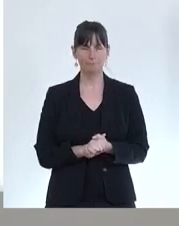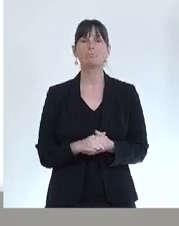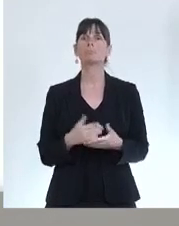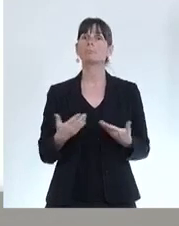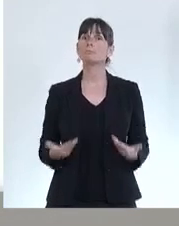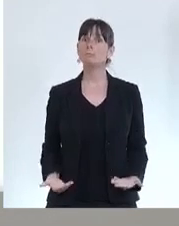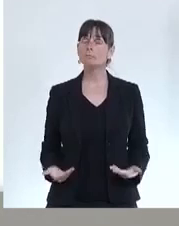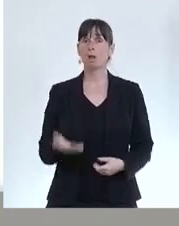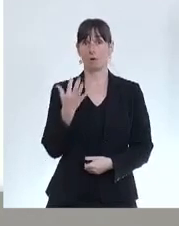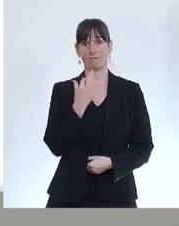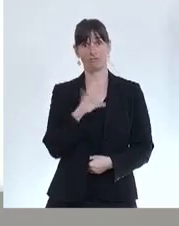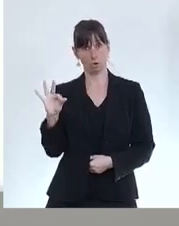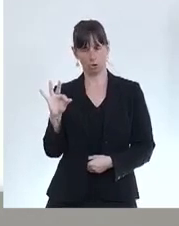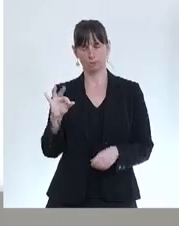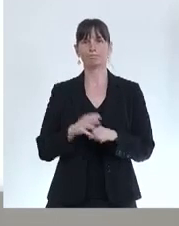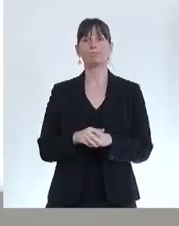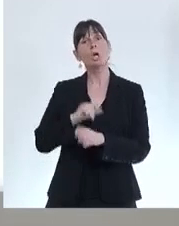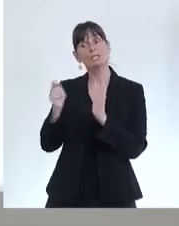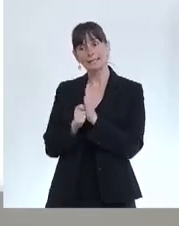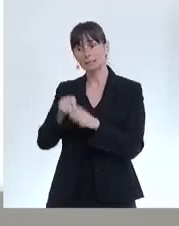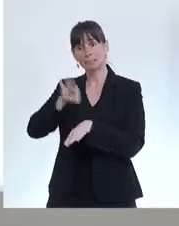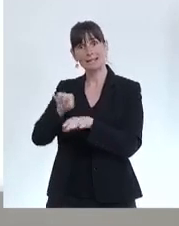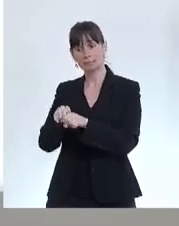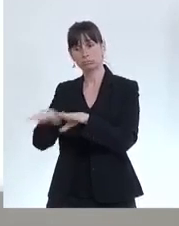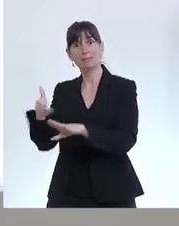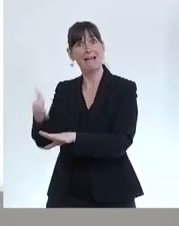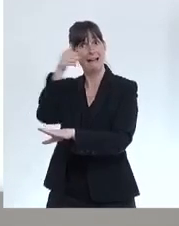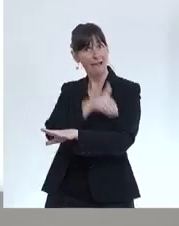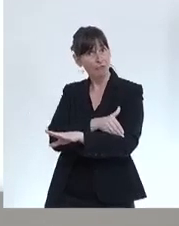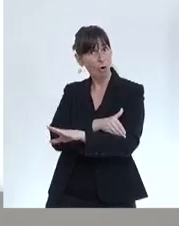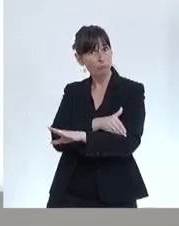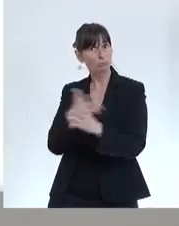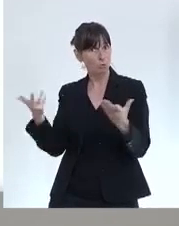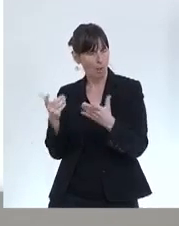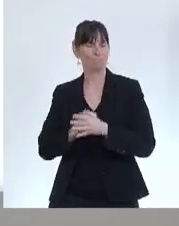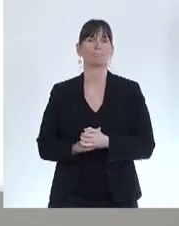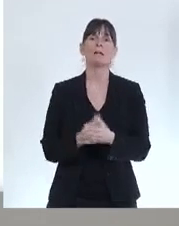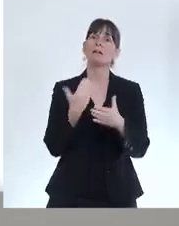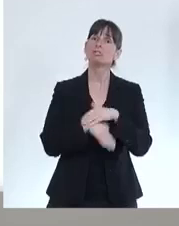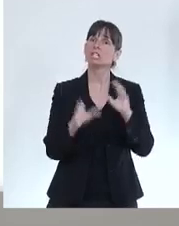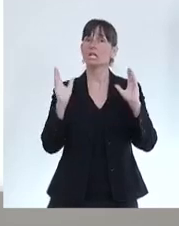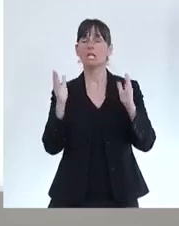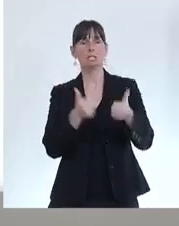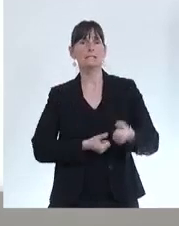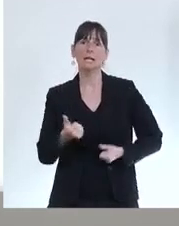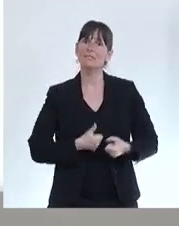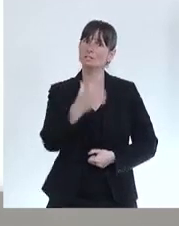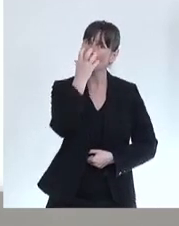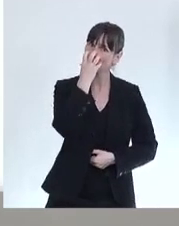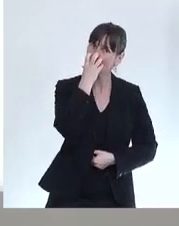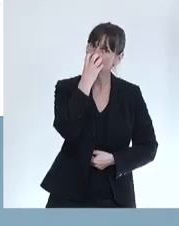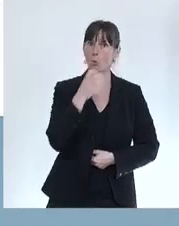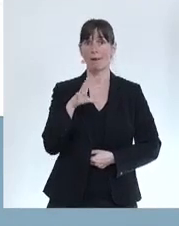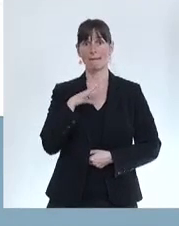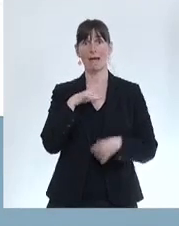France, avant le début de cette épidémie, environ 5000 lits dans les services de réanimation de la France